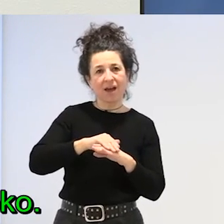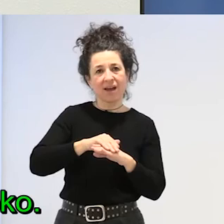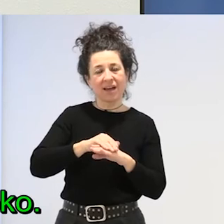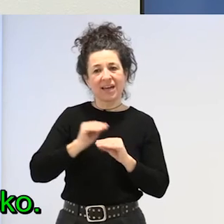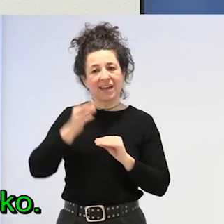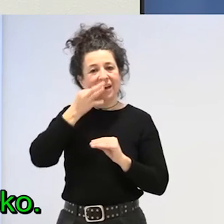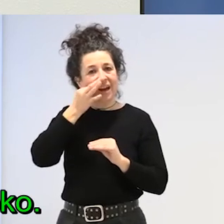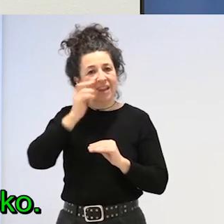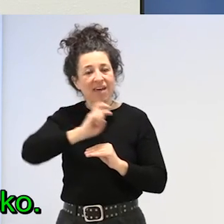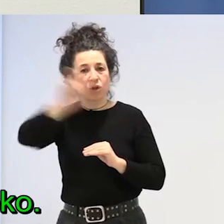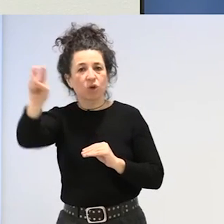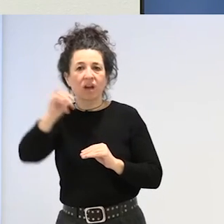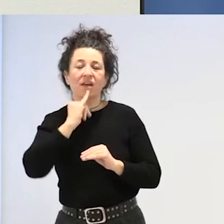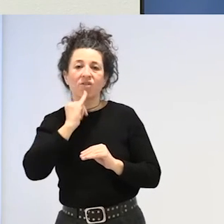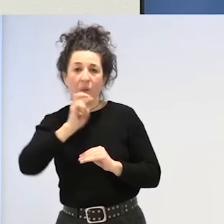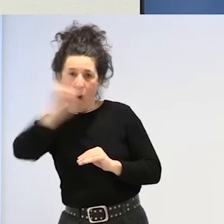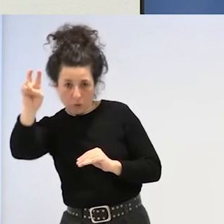batean azaltzeko.